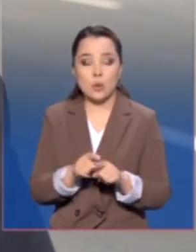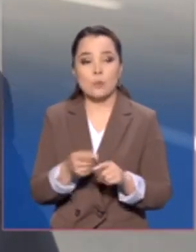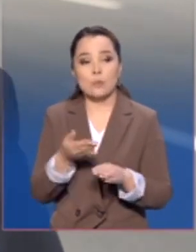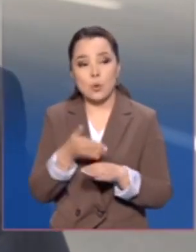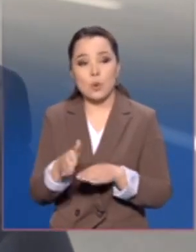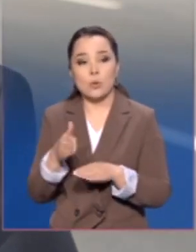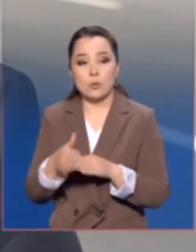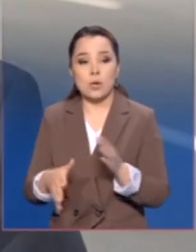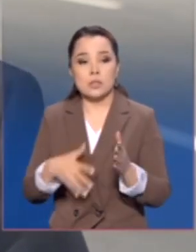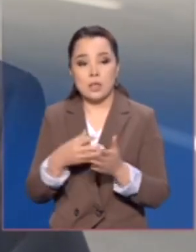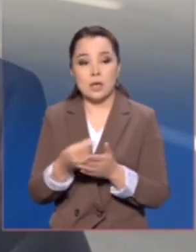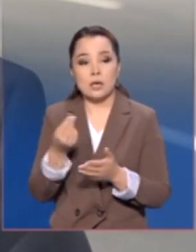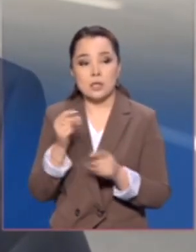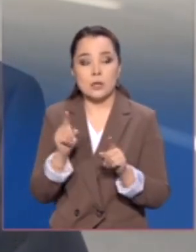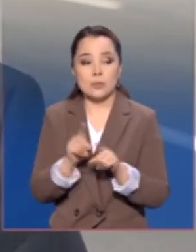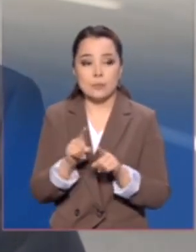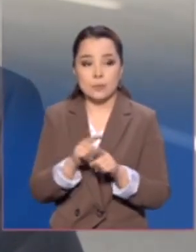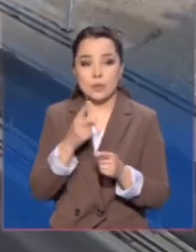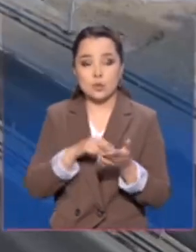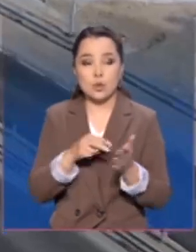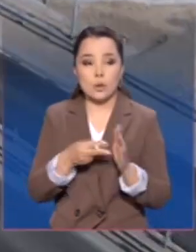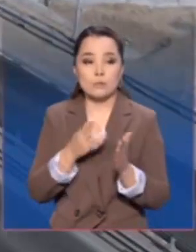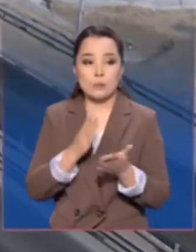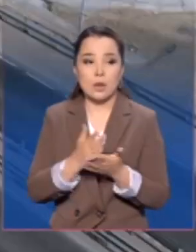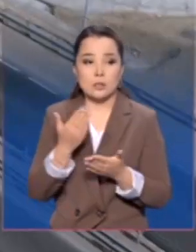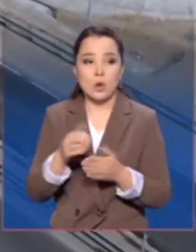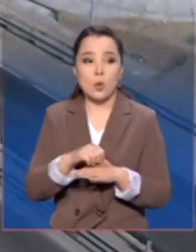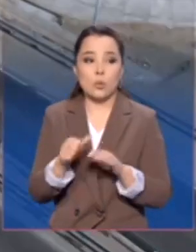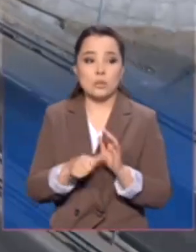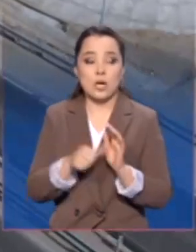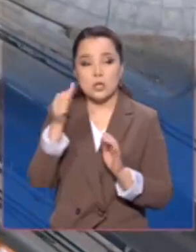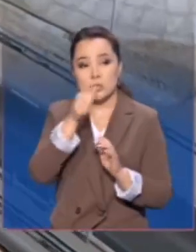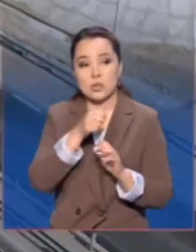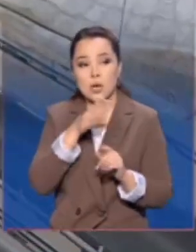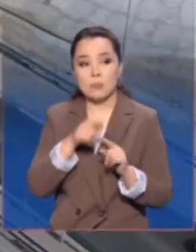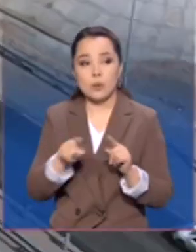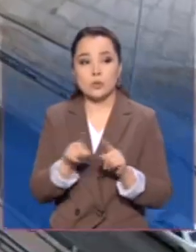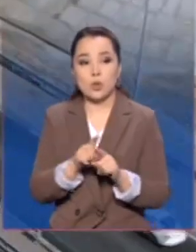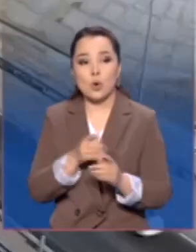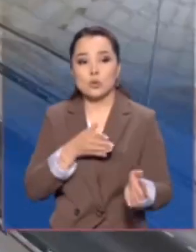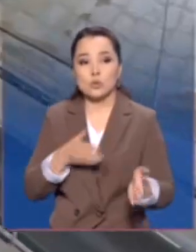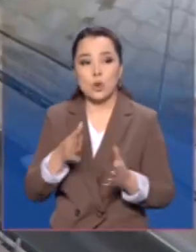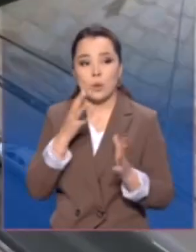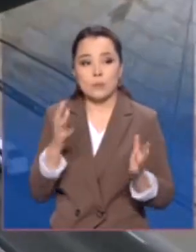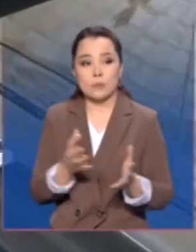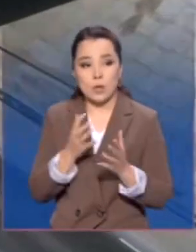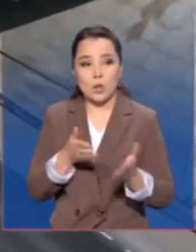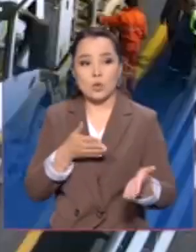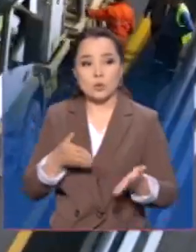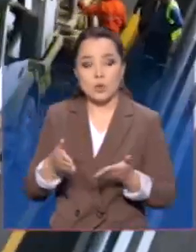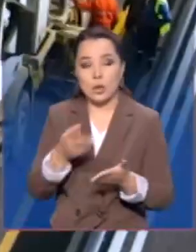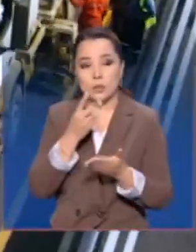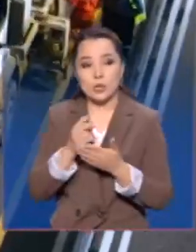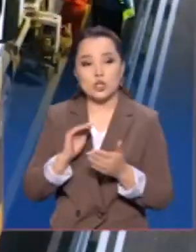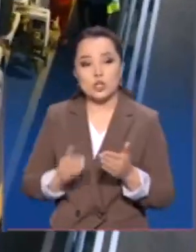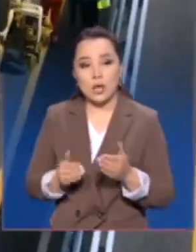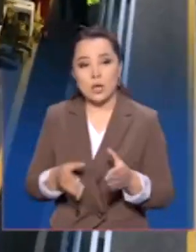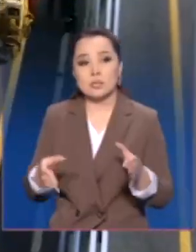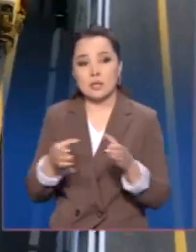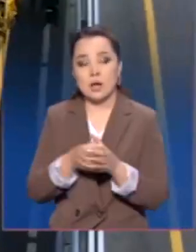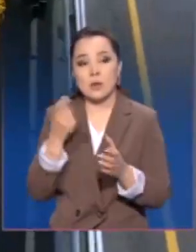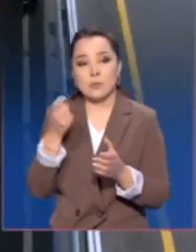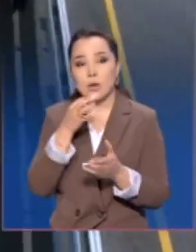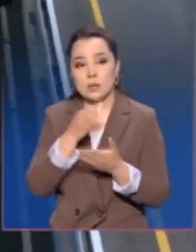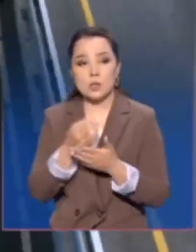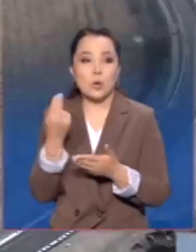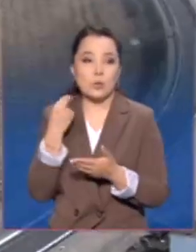бөліп-бөліп сол қаражатты қайтарып беруге жоспарлады. Осы 16 жыл бойы жолды күтіп ұстау жекеменшік компанияның шаруасы. Тек берешектен